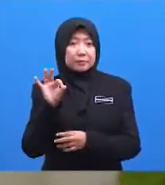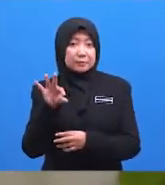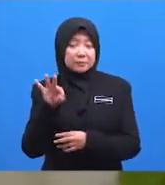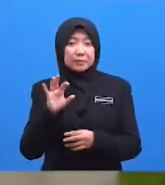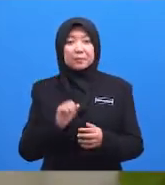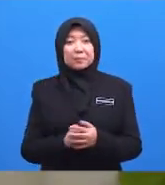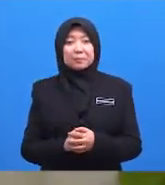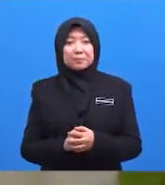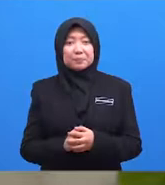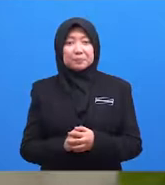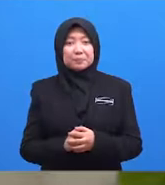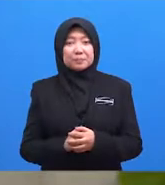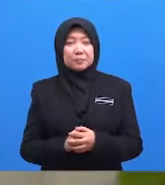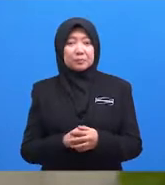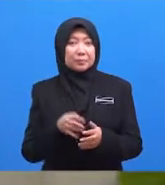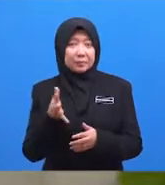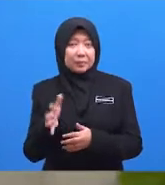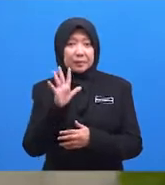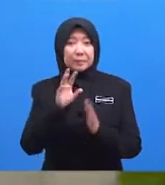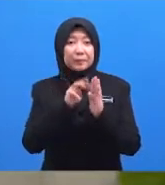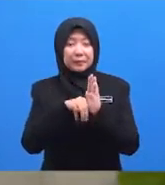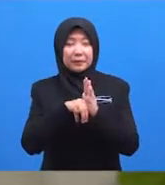hitam. Perapkan selama 5 minit.